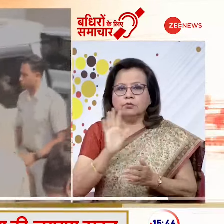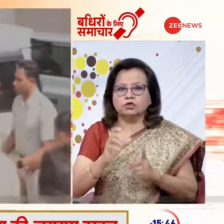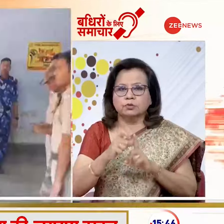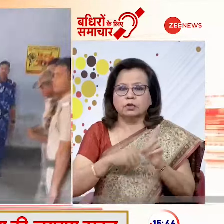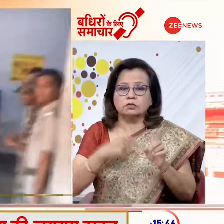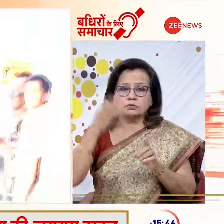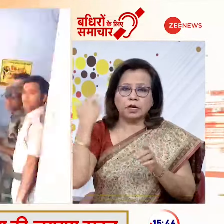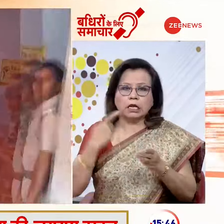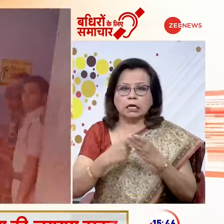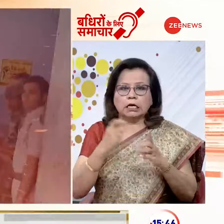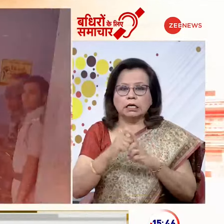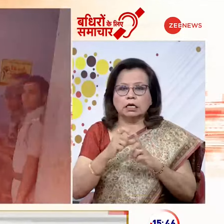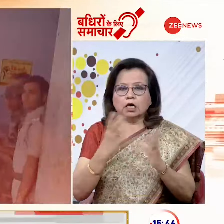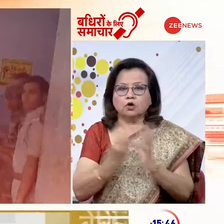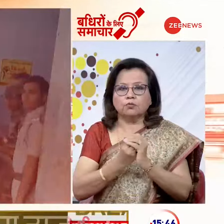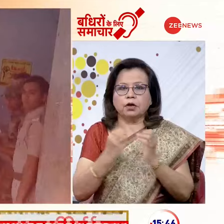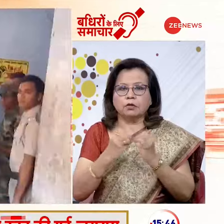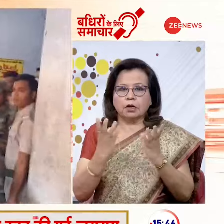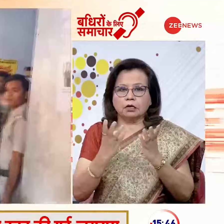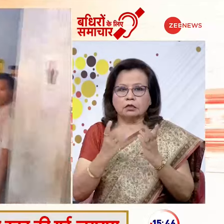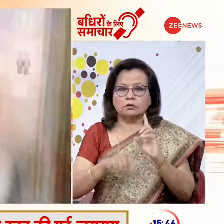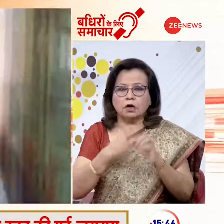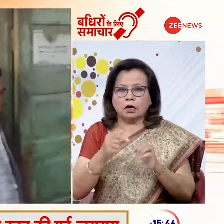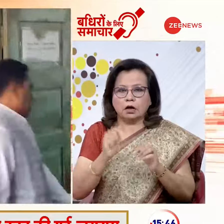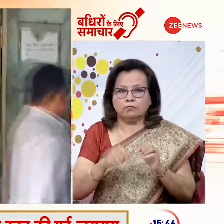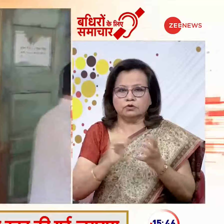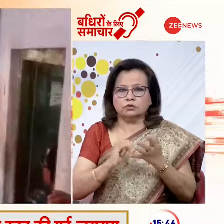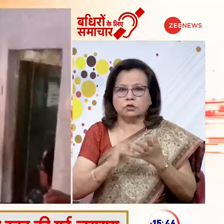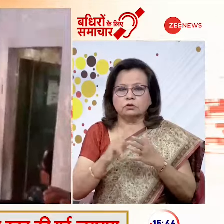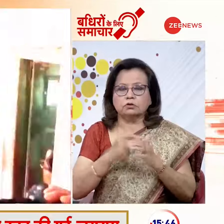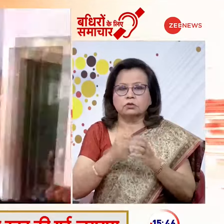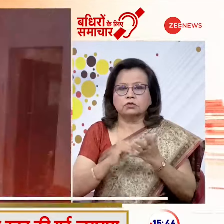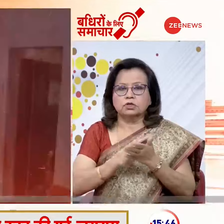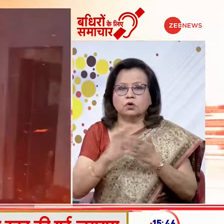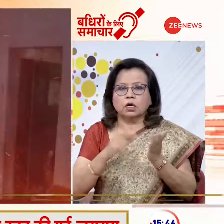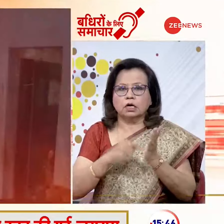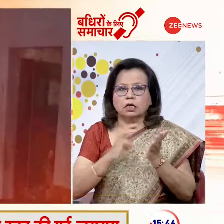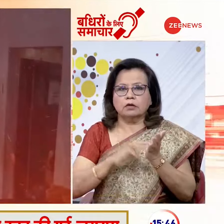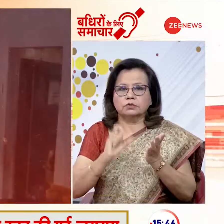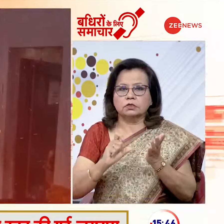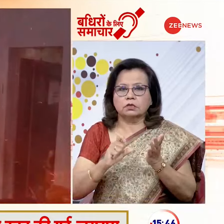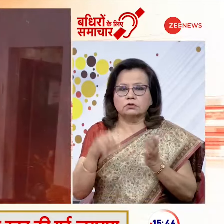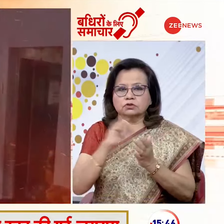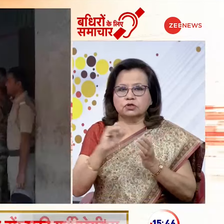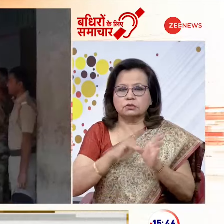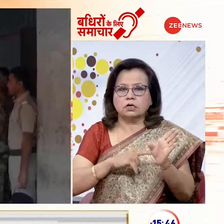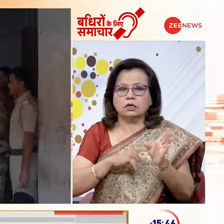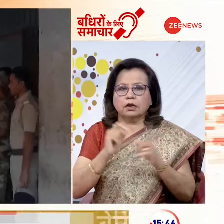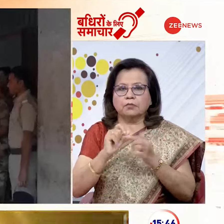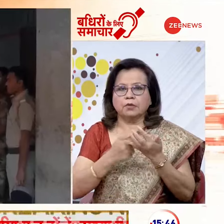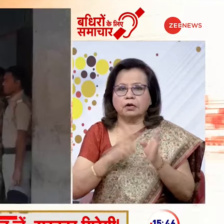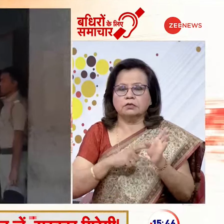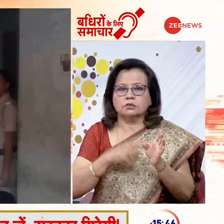पहले ईदी की टीम पर हमला किया था लेकिन अब शाह जहां शेक को टीमसी ने 6 साल के लिए